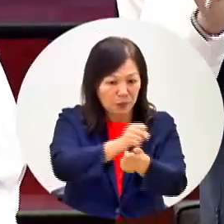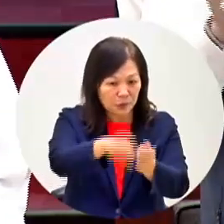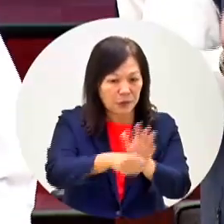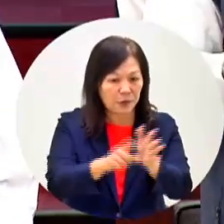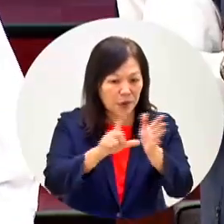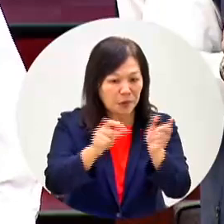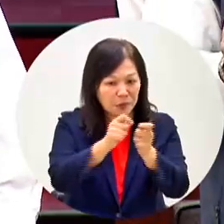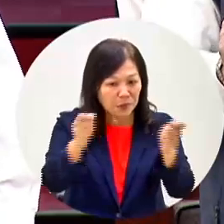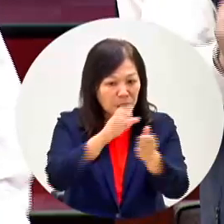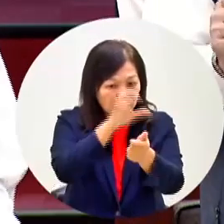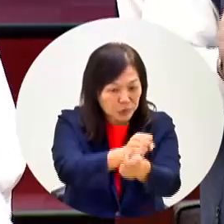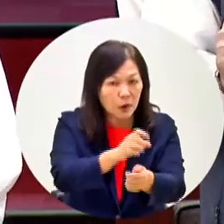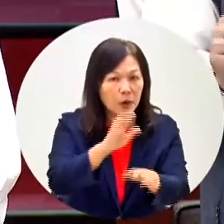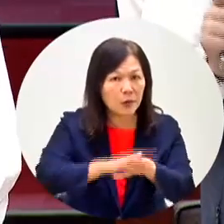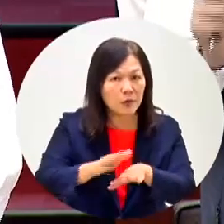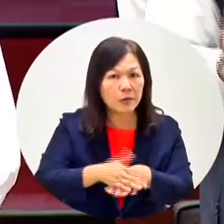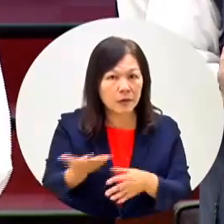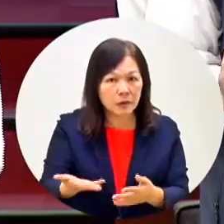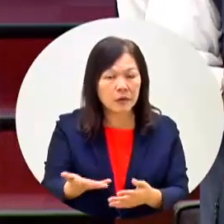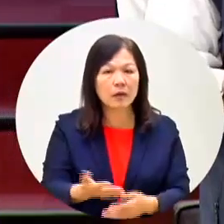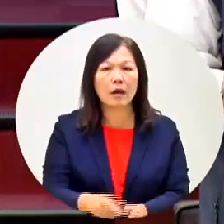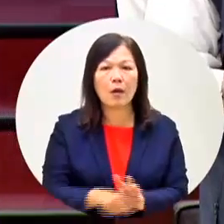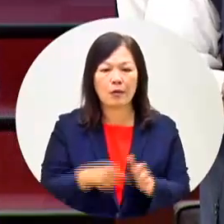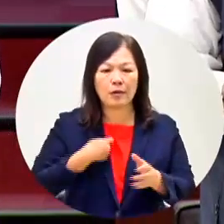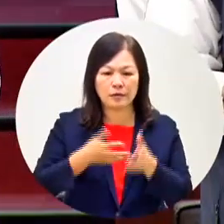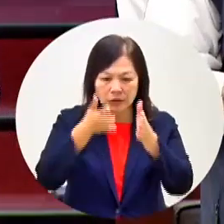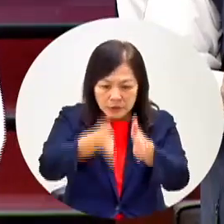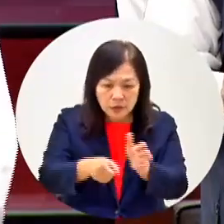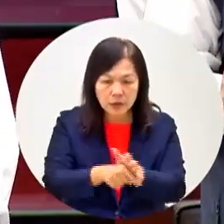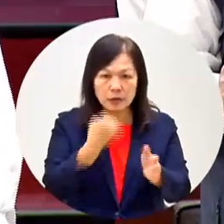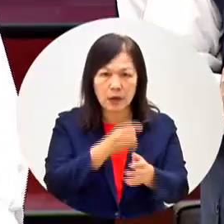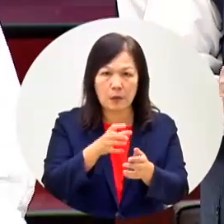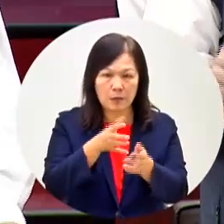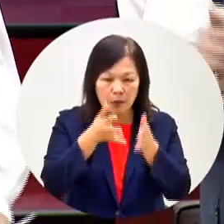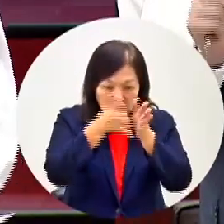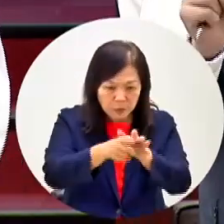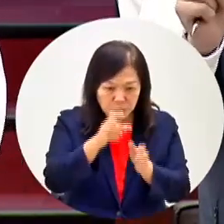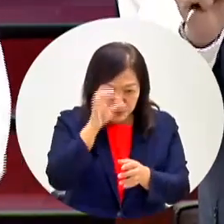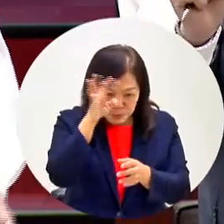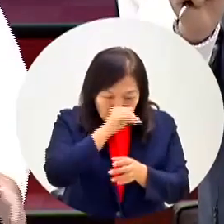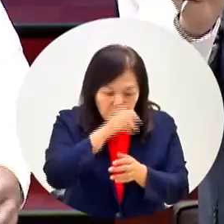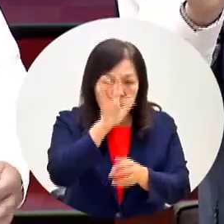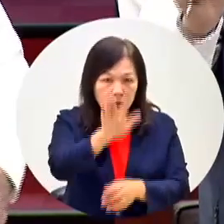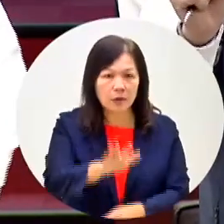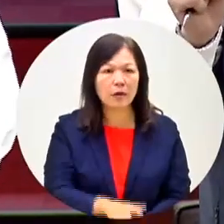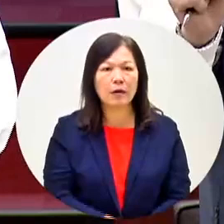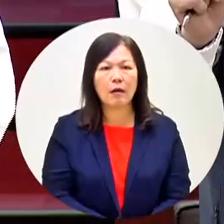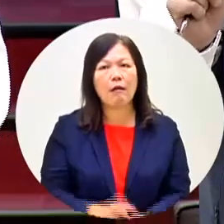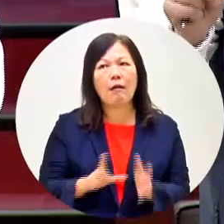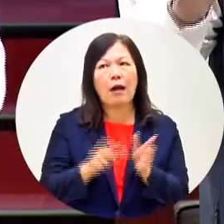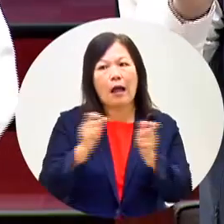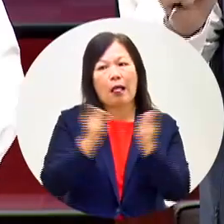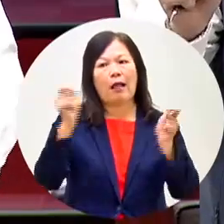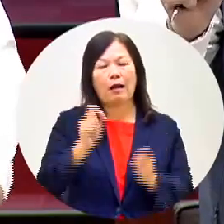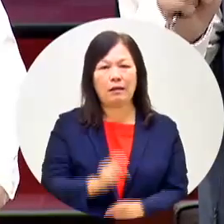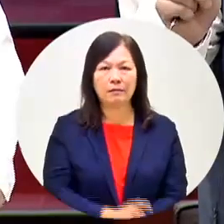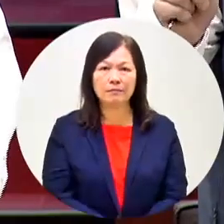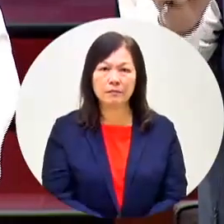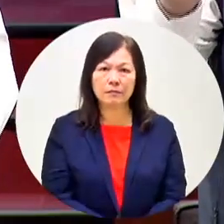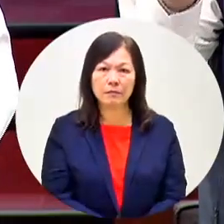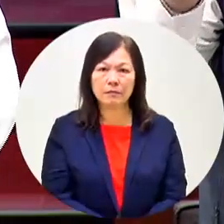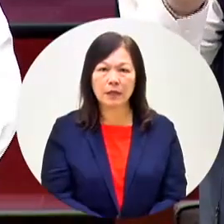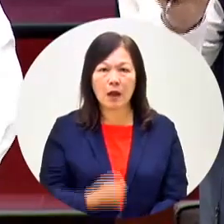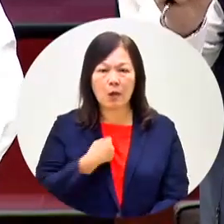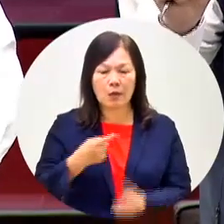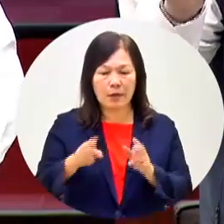已经成立专案，专伫咧查缉啊。 查遮久诶。 阮动用到啊，阮的刑逮，啊，搁警动